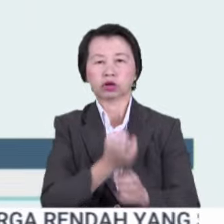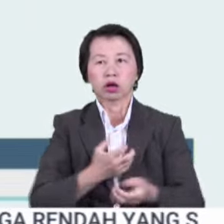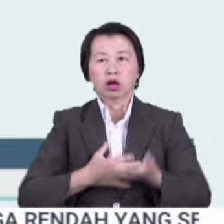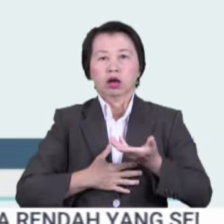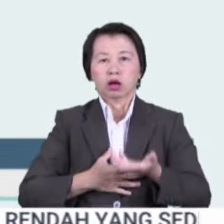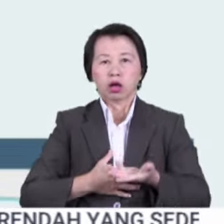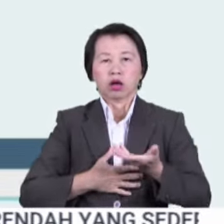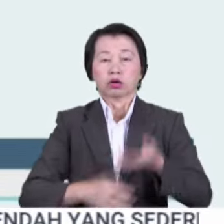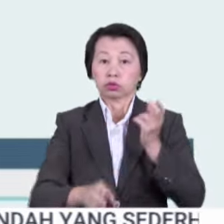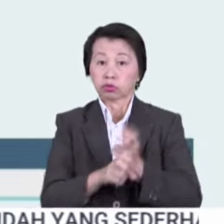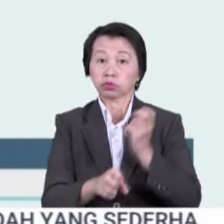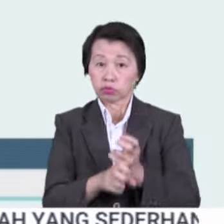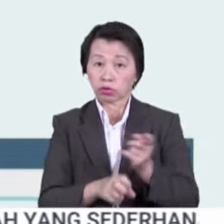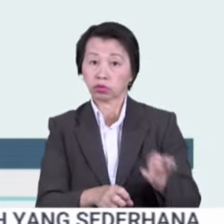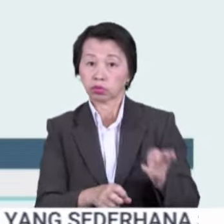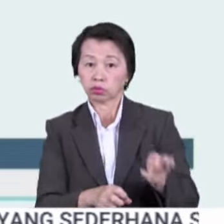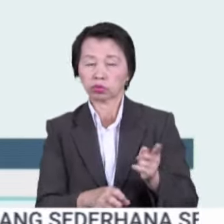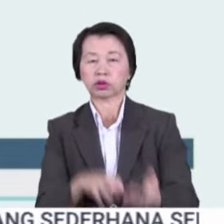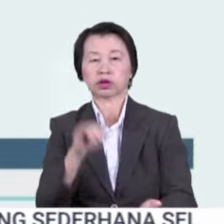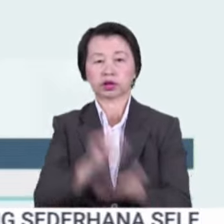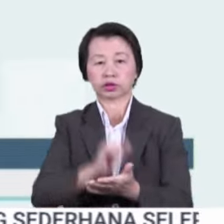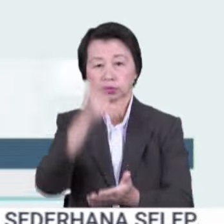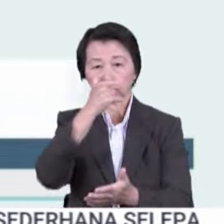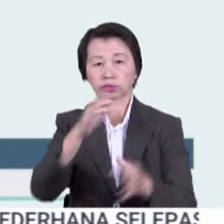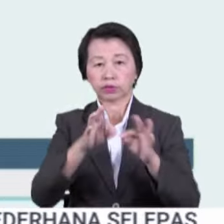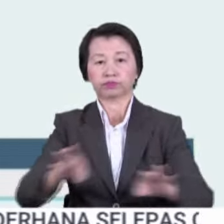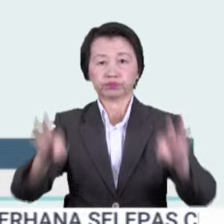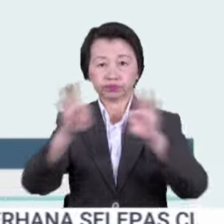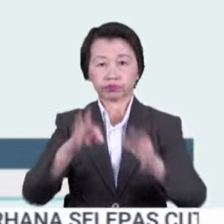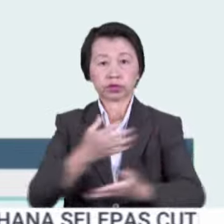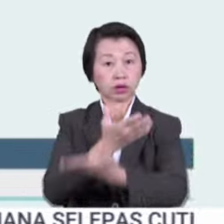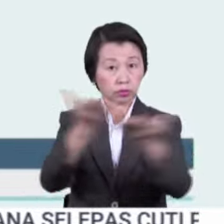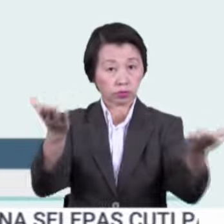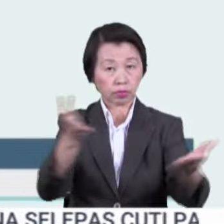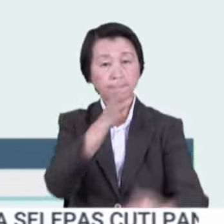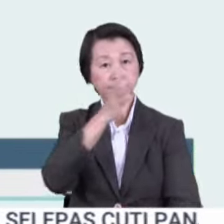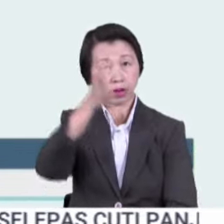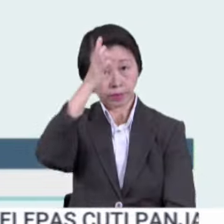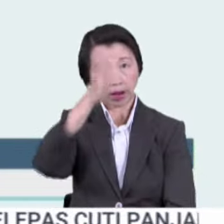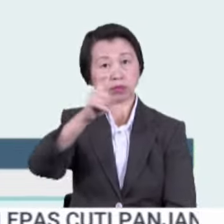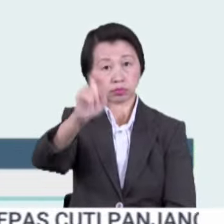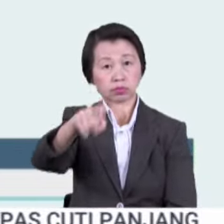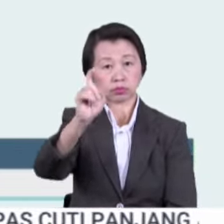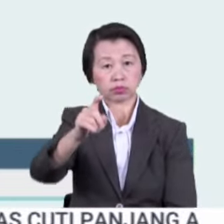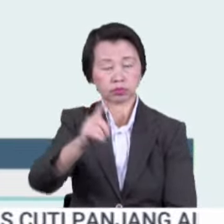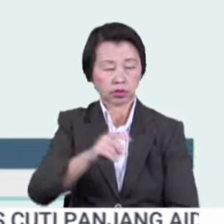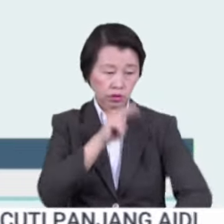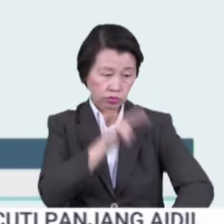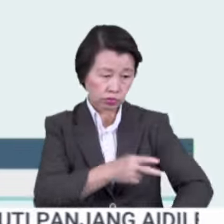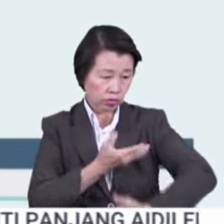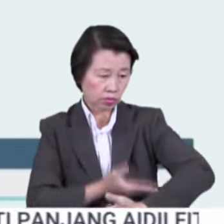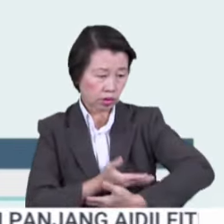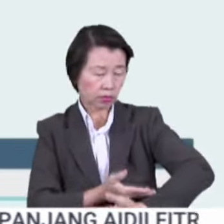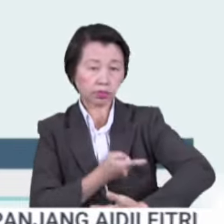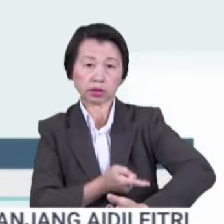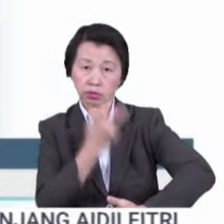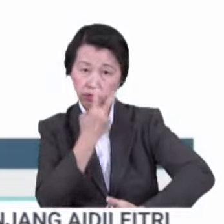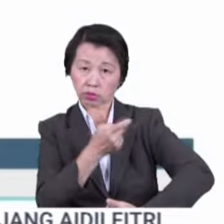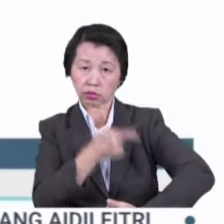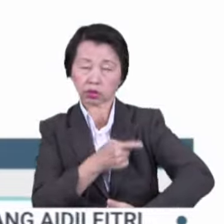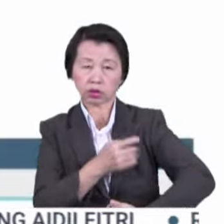bernafas sebab itu adalah penting semua ibu bapak untuk memastikan bayi-bayi mereka